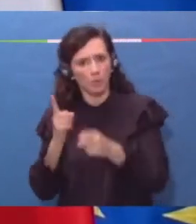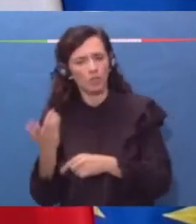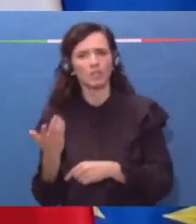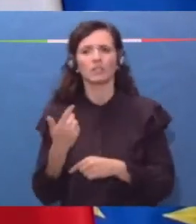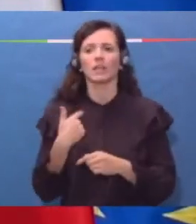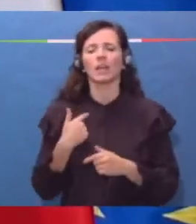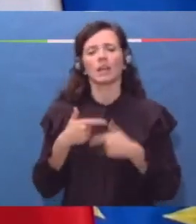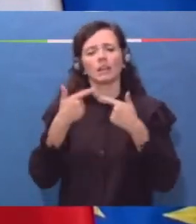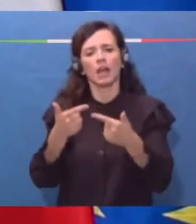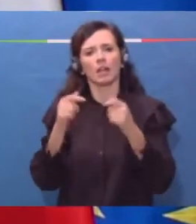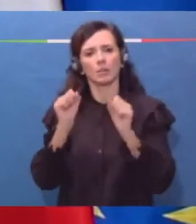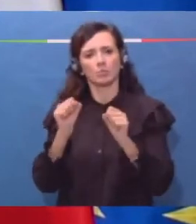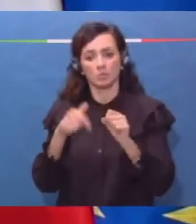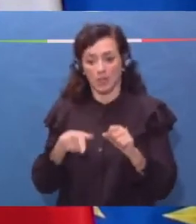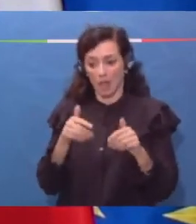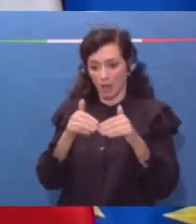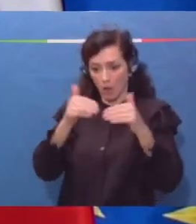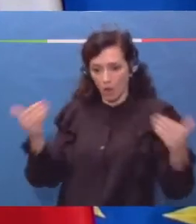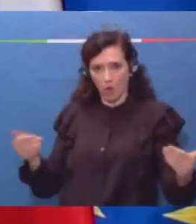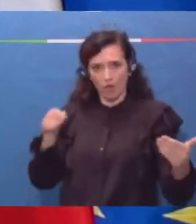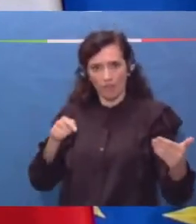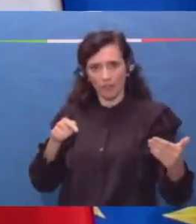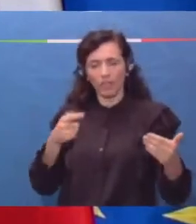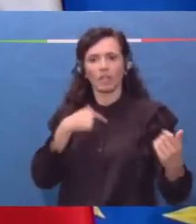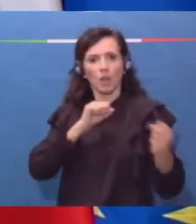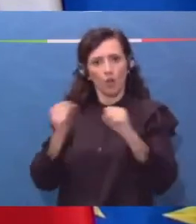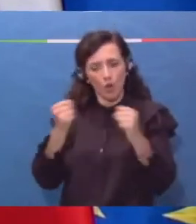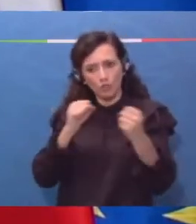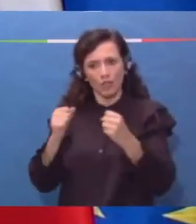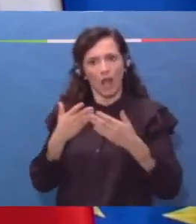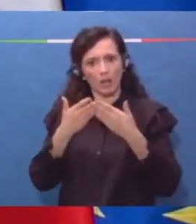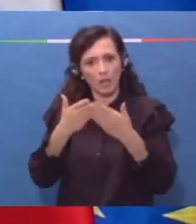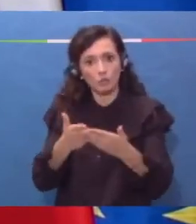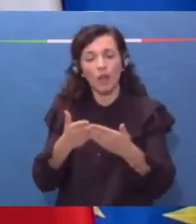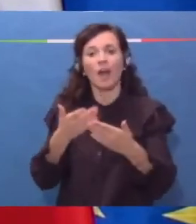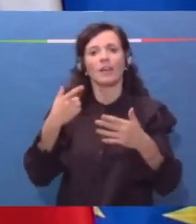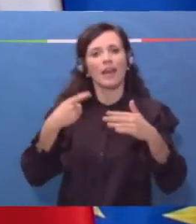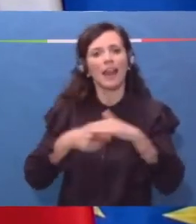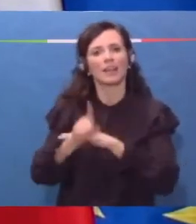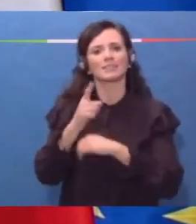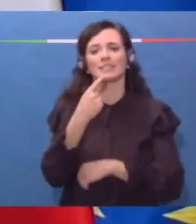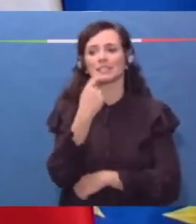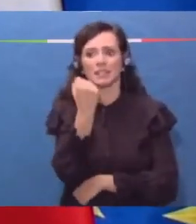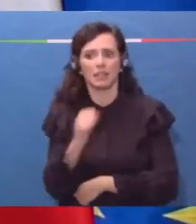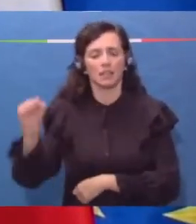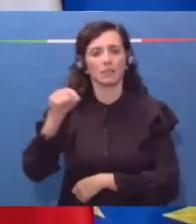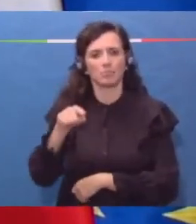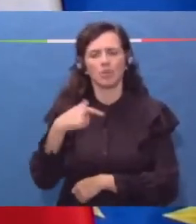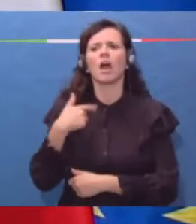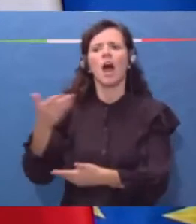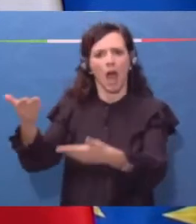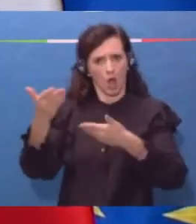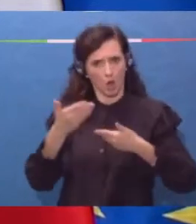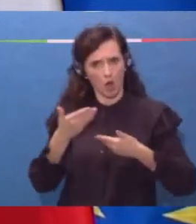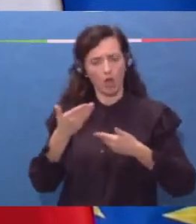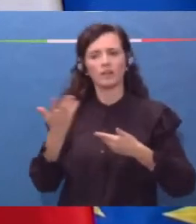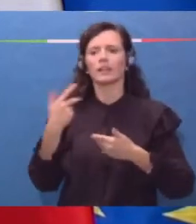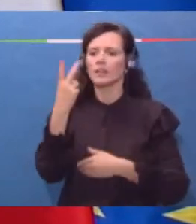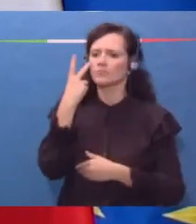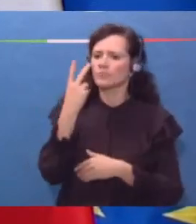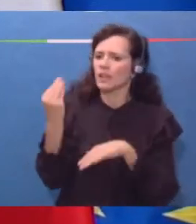lottare contro questi traffici, queste reti che organizzano questi movimenti clandestini. Dobbiamo accogliere e integrare coloro che